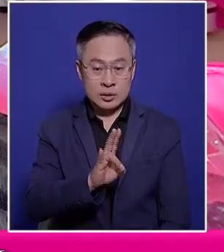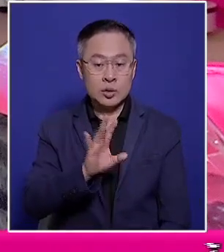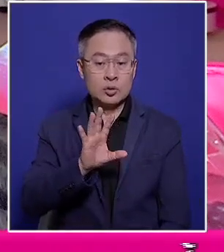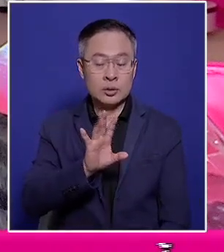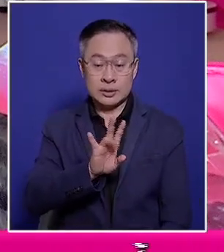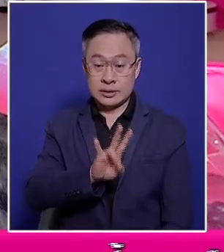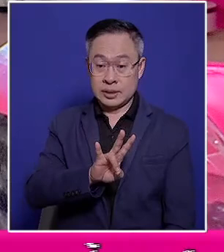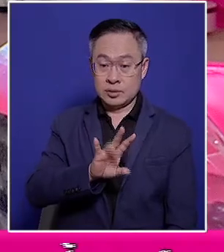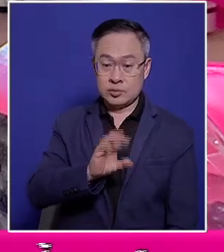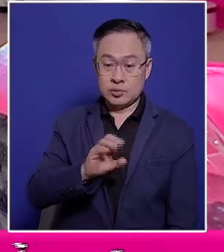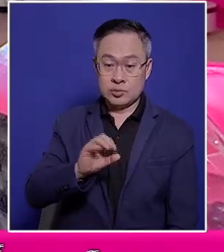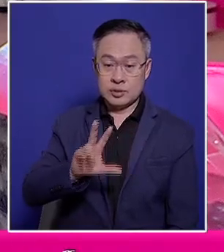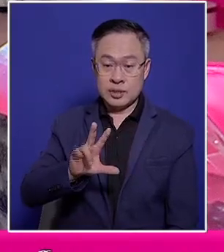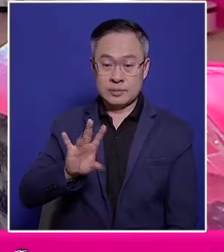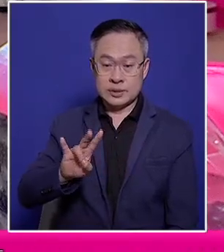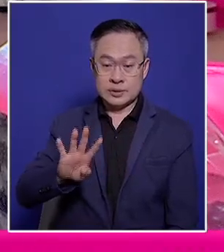7003747